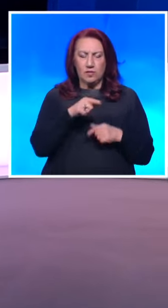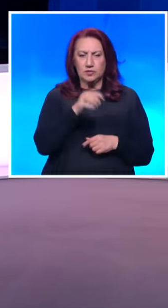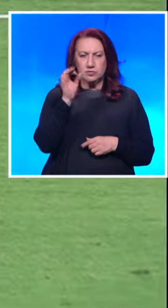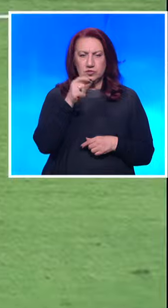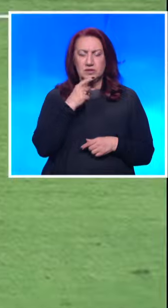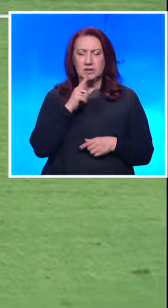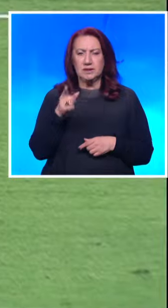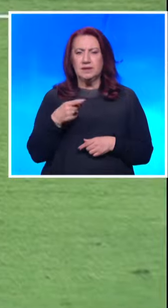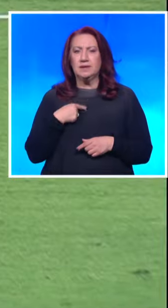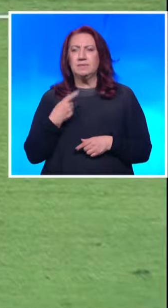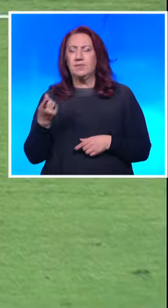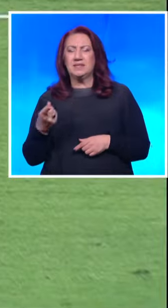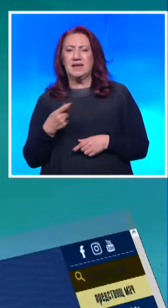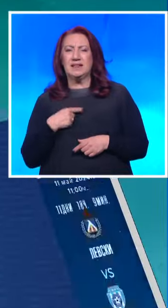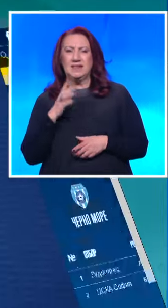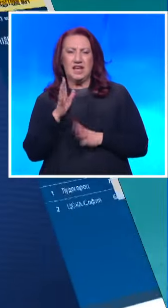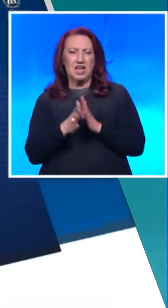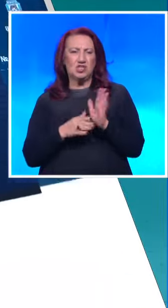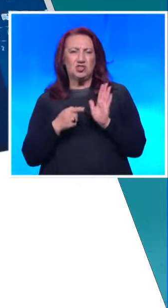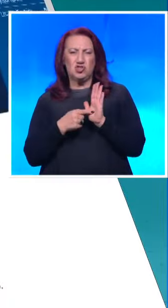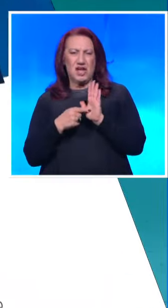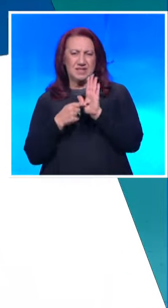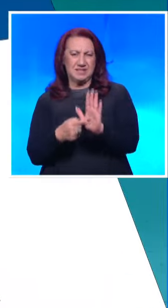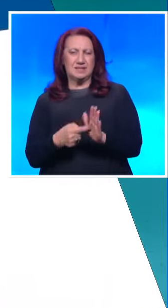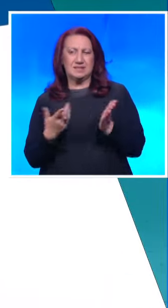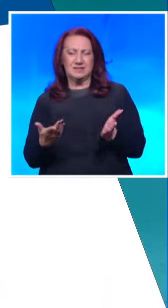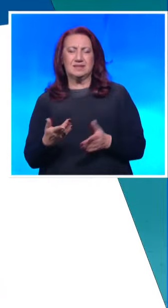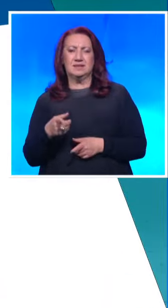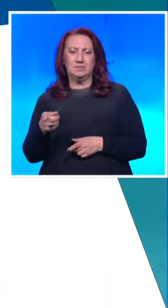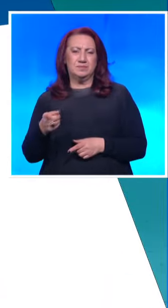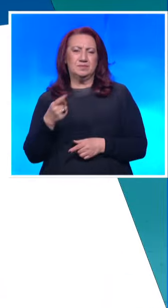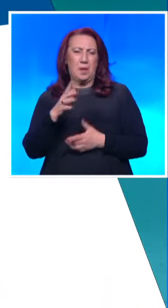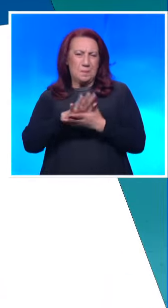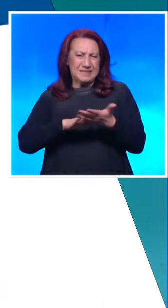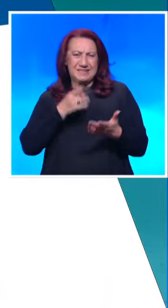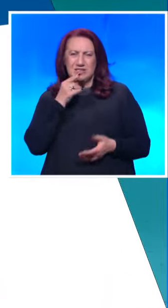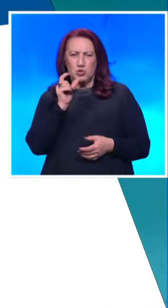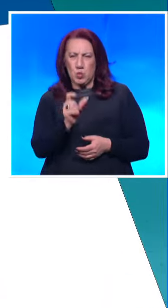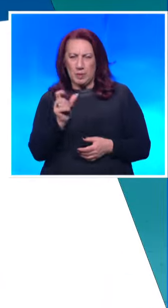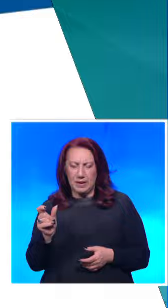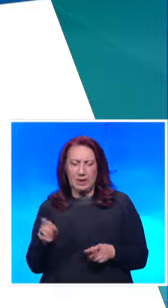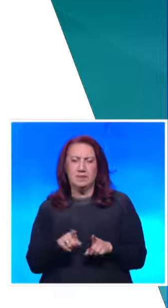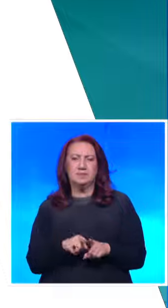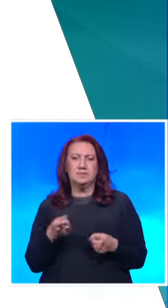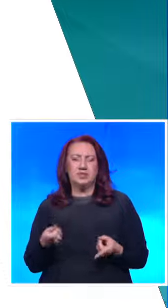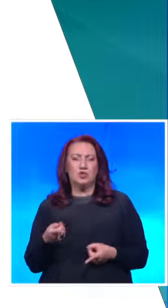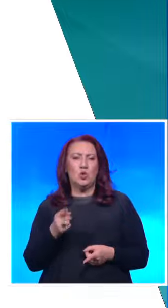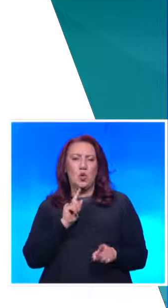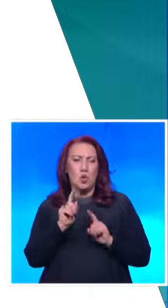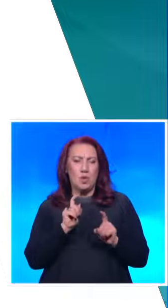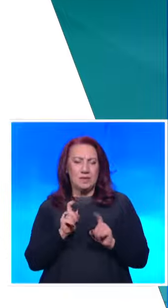нападателя на ЦСКА Фернандо Каранга, негова публикация в социалните мрежи, както и коментар на изпълнителния директор на червените